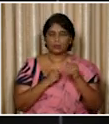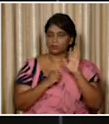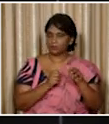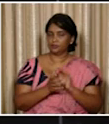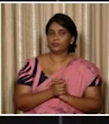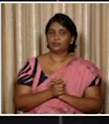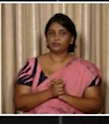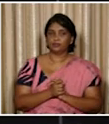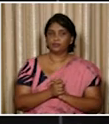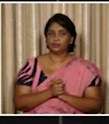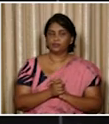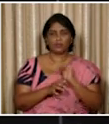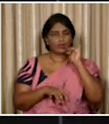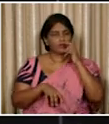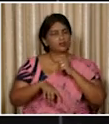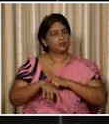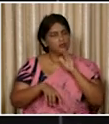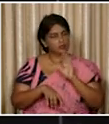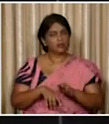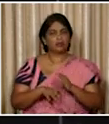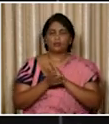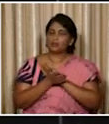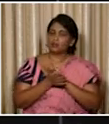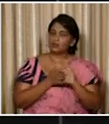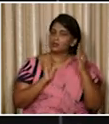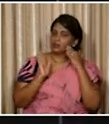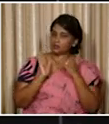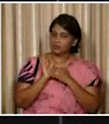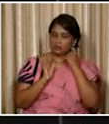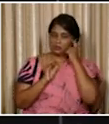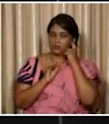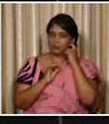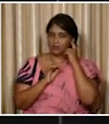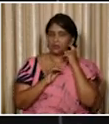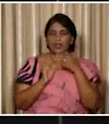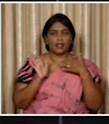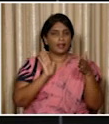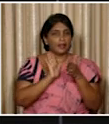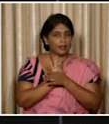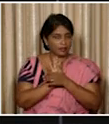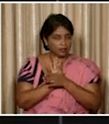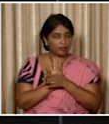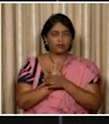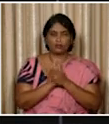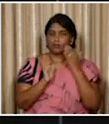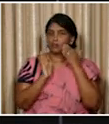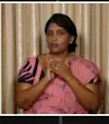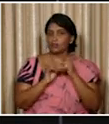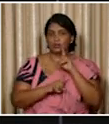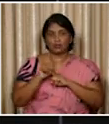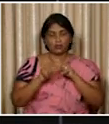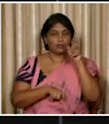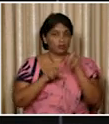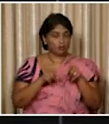பேசுகின்ற பலர் நீங்கள் இதை கருத்தில் கொள்ளுங்கள். நல்லிணக்கம் என்பது என்ன? இந்த நாட்டில் இருக்கின்ற தான் விரும்பிய தன்னுடைய சொந்த மதத்தை